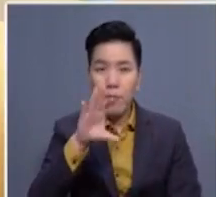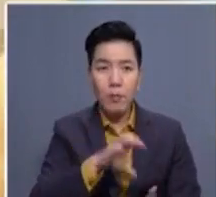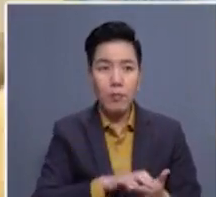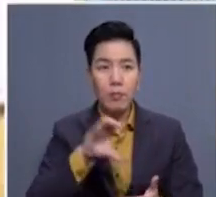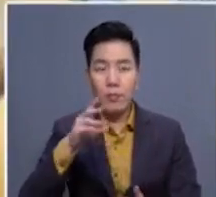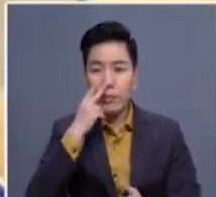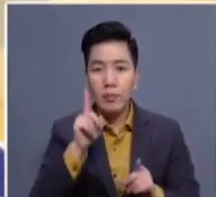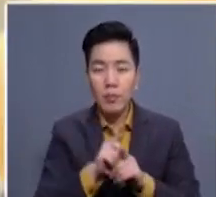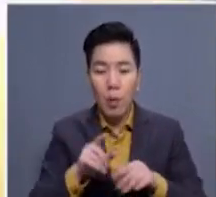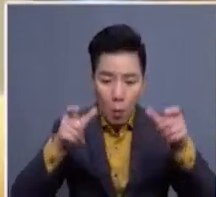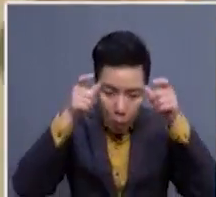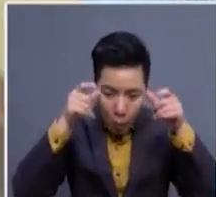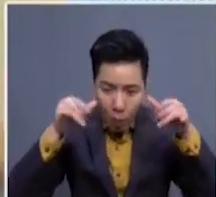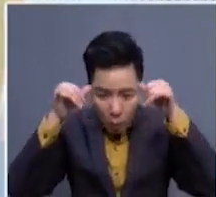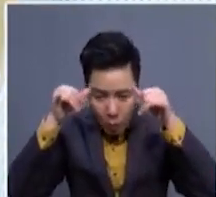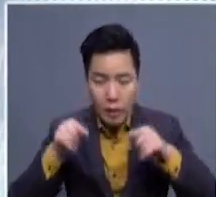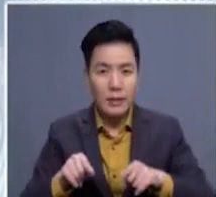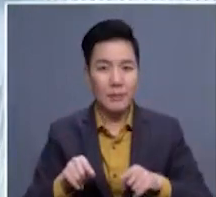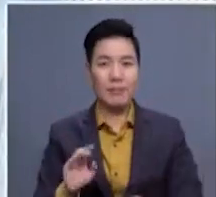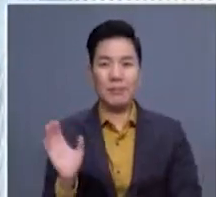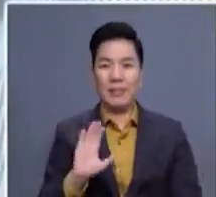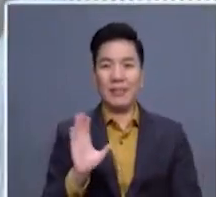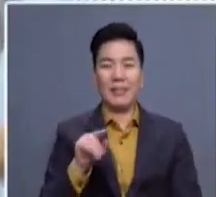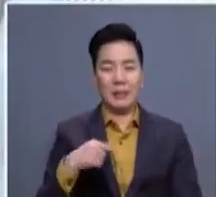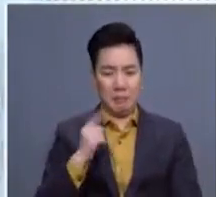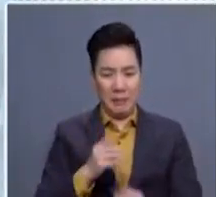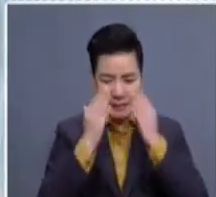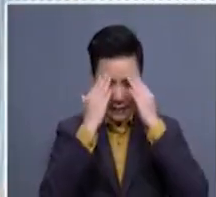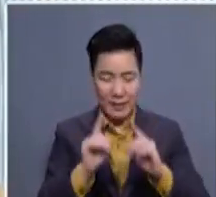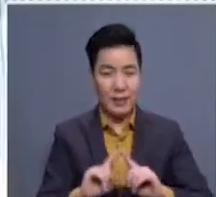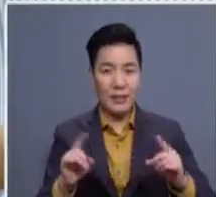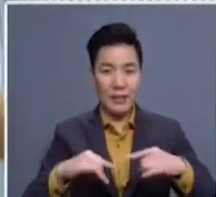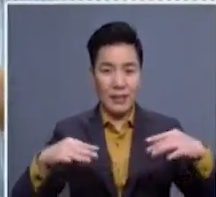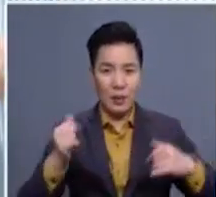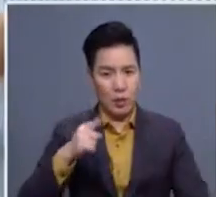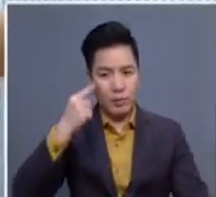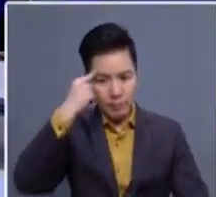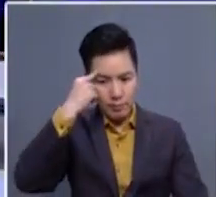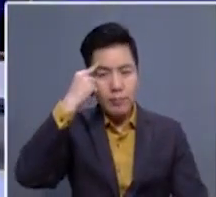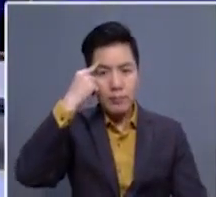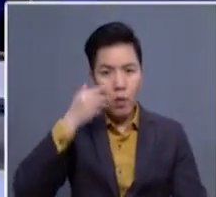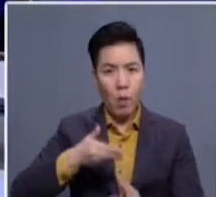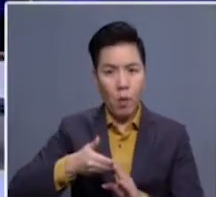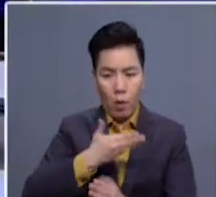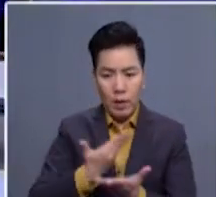ธอไปหลอก เ ร ีย ร ายไถ่ช ี ว ิ ตโคกระบือนี่มันก็ไม่ใช่ตั้งแต่แรกแล้วนะฮะ นี่แหละค่ะต้องเอะใจต้องเฉลียวก่อนจะโอนเงินนะคะ